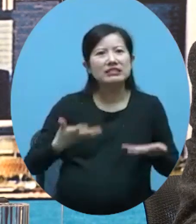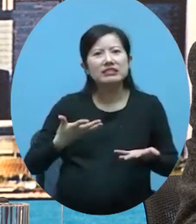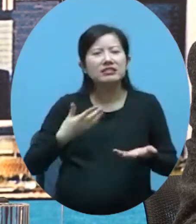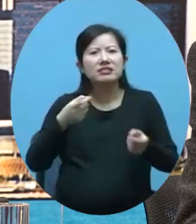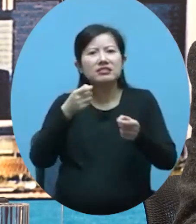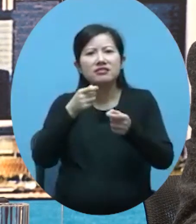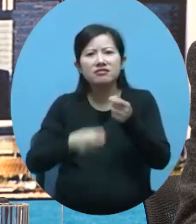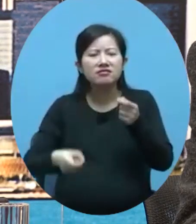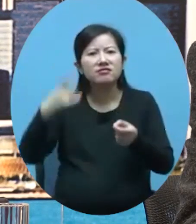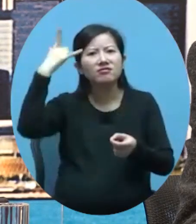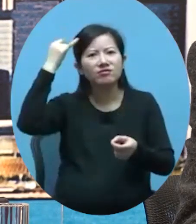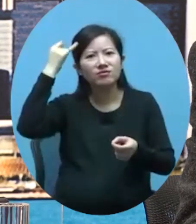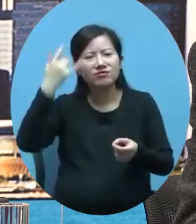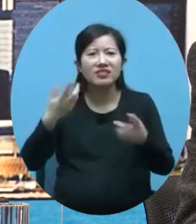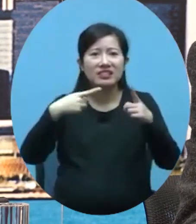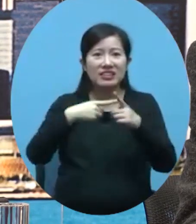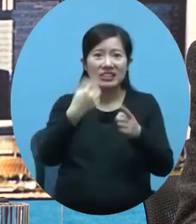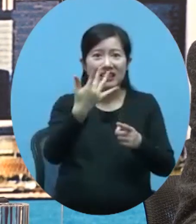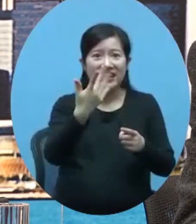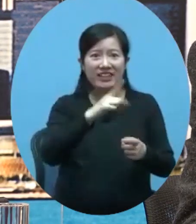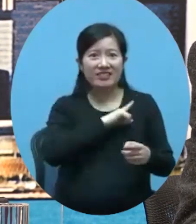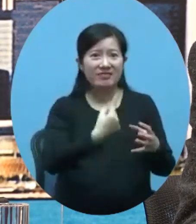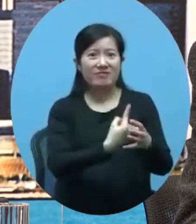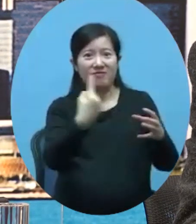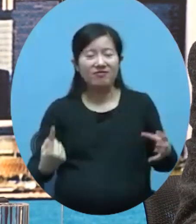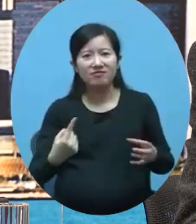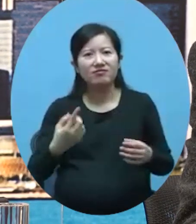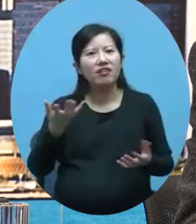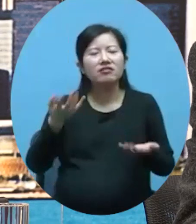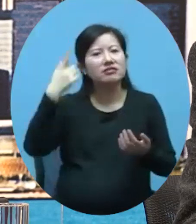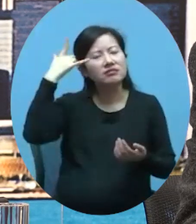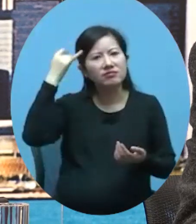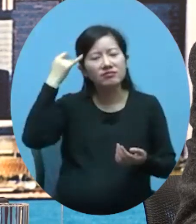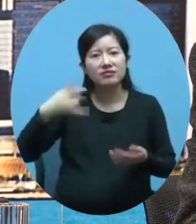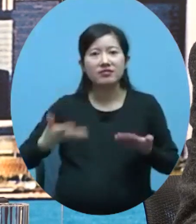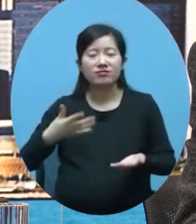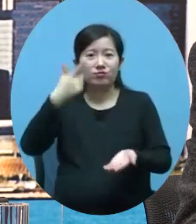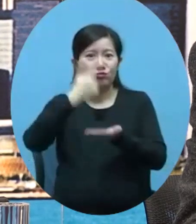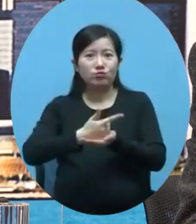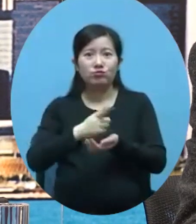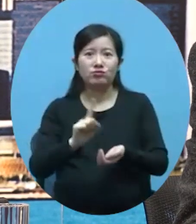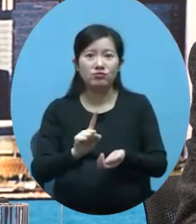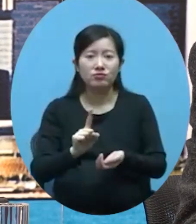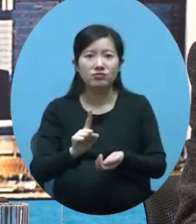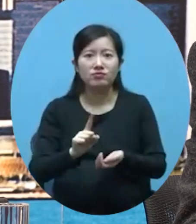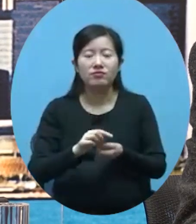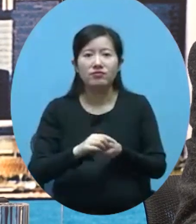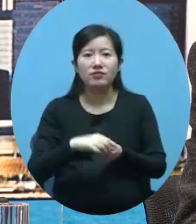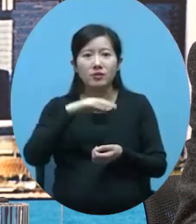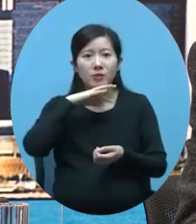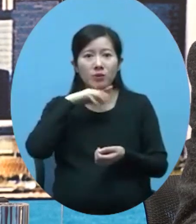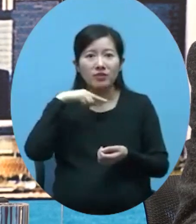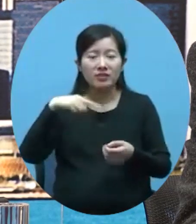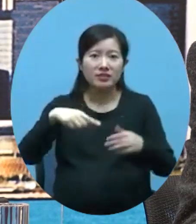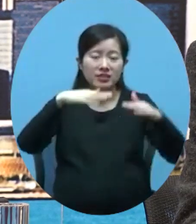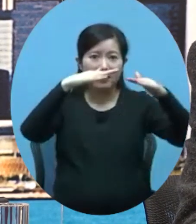掌握到你说有多少人呢我们还没清楚但是一个很重要的原则就是总之他如果在后来